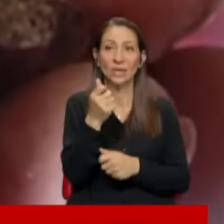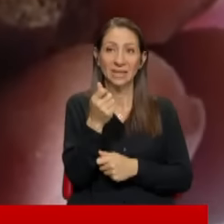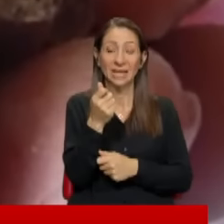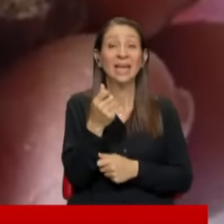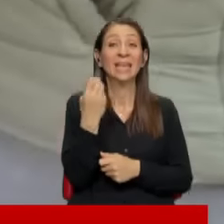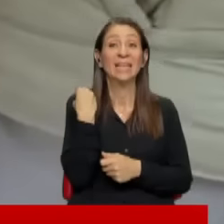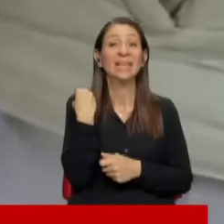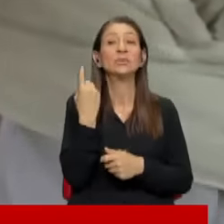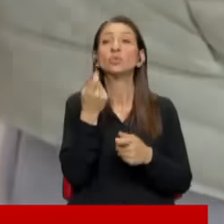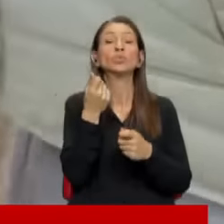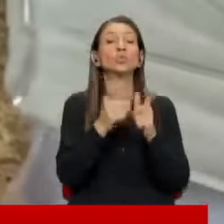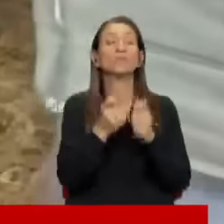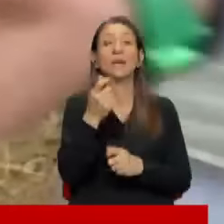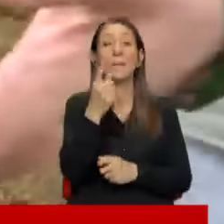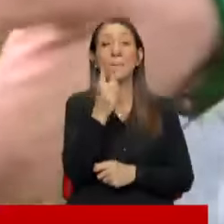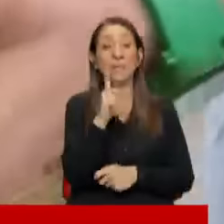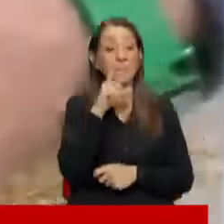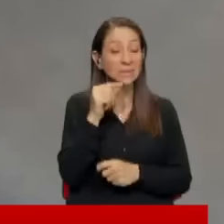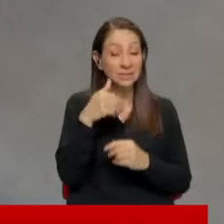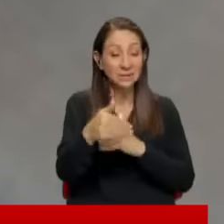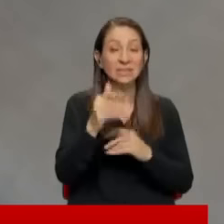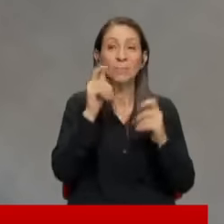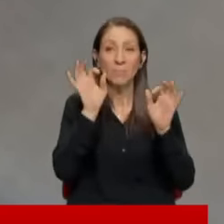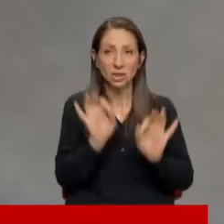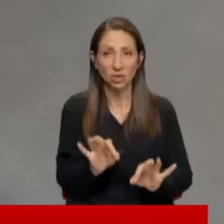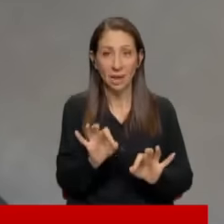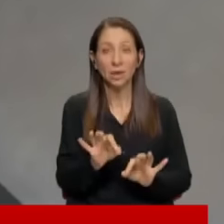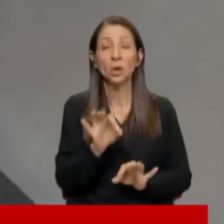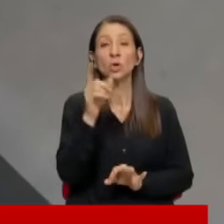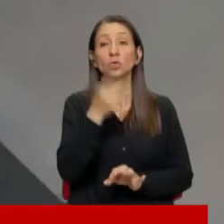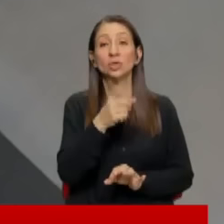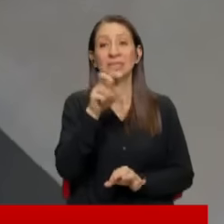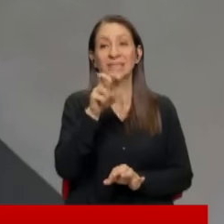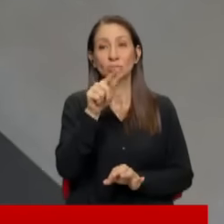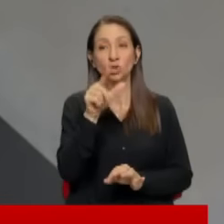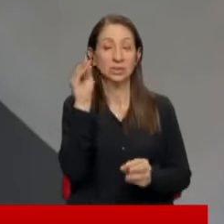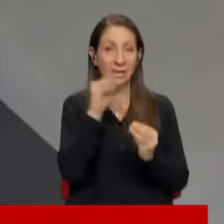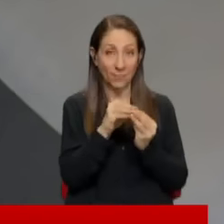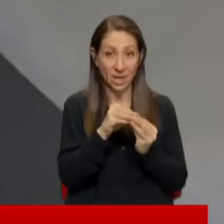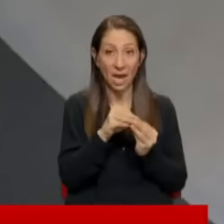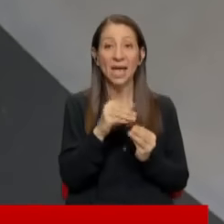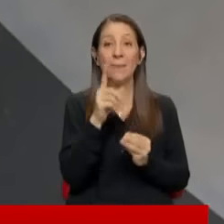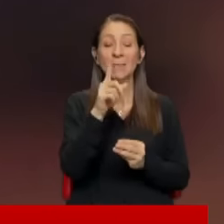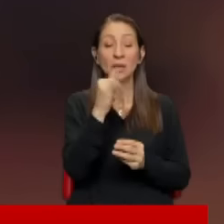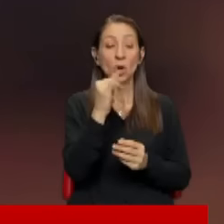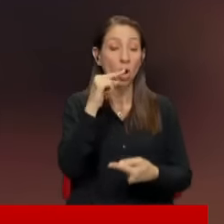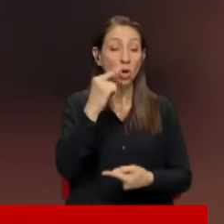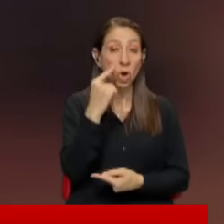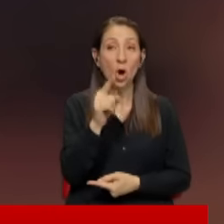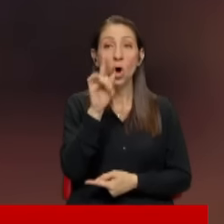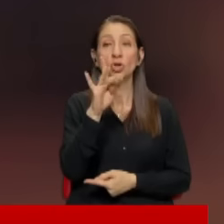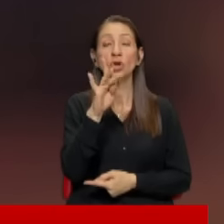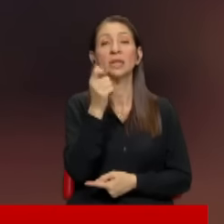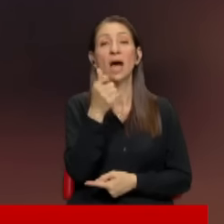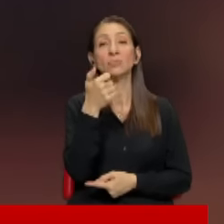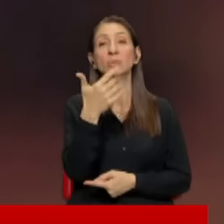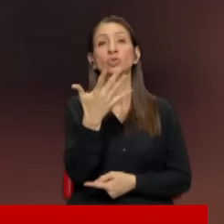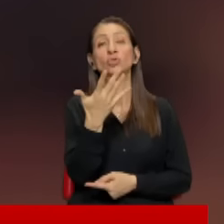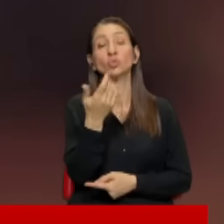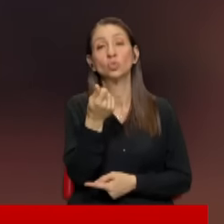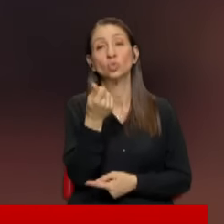fiyatını. Yeni çiğ süt fiyatı 1 Mayıs'tan itibaren geçerli olmak üzere %8,5 artışla litre başına 14 lira